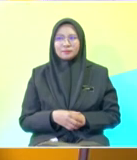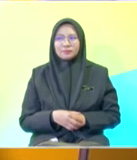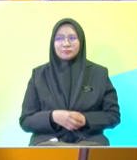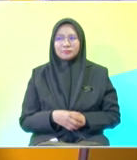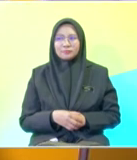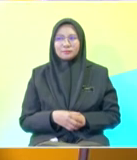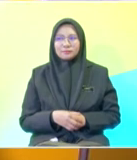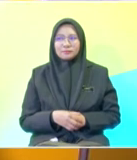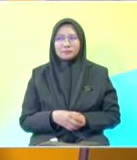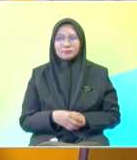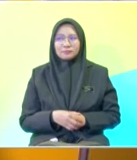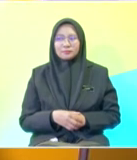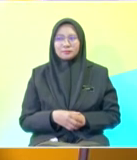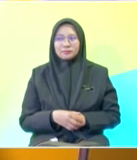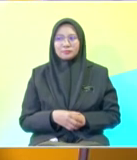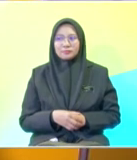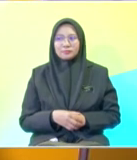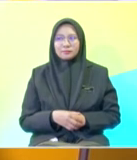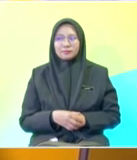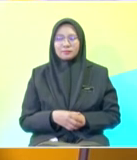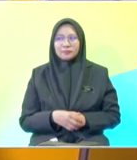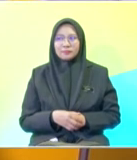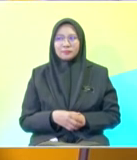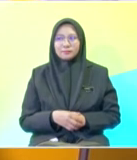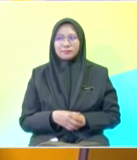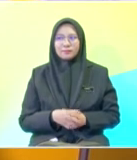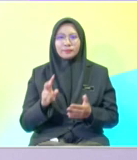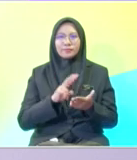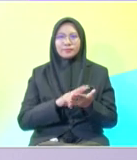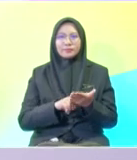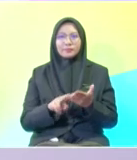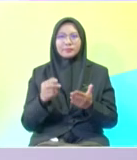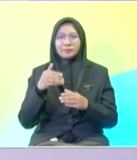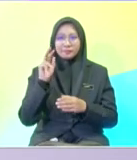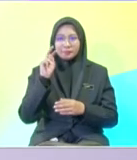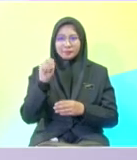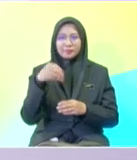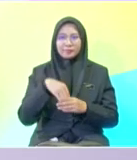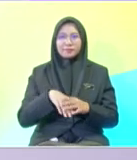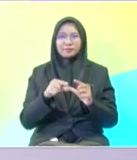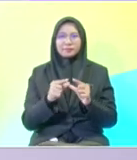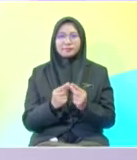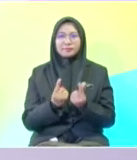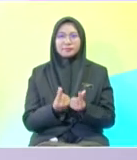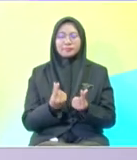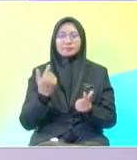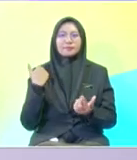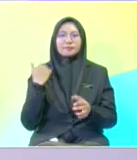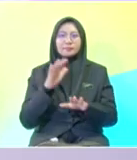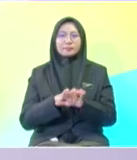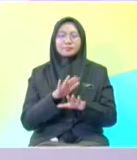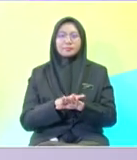contoh mungkin kita lihat dalam bacaan Alquran kita boleh lihat banyak lagi tempat-tempat yang berkaitan dengan